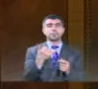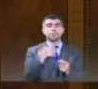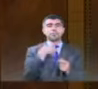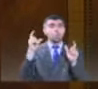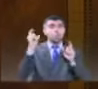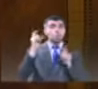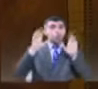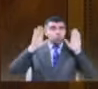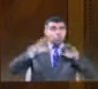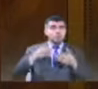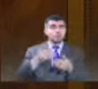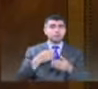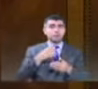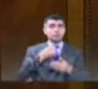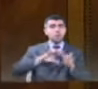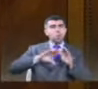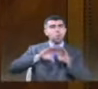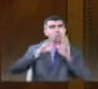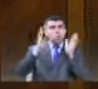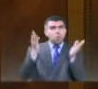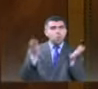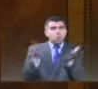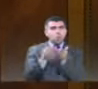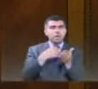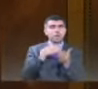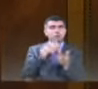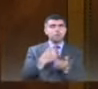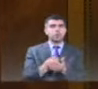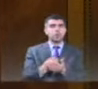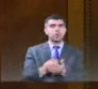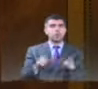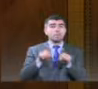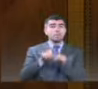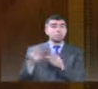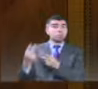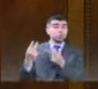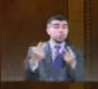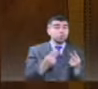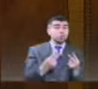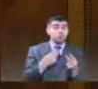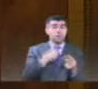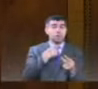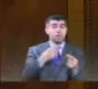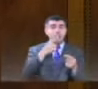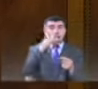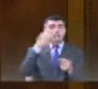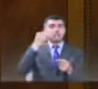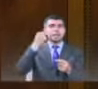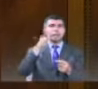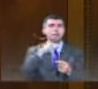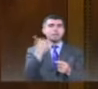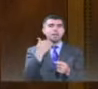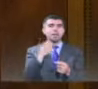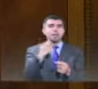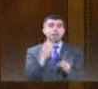نجيو وندخلوا معاهم صباط في كل شيء. داكشي ديالهم راه قلتها لهم ملي تيجيو لعندي، تنقول لهم واش كتذكروا الحسن الثاني الله يرحمه ملي